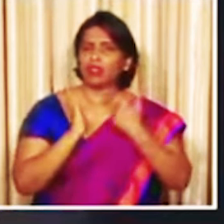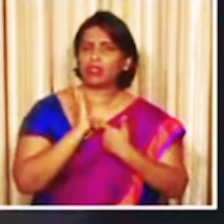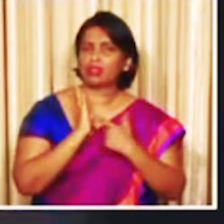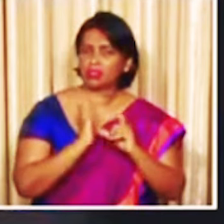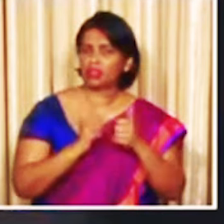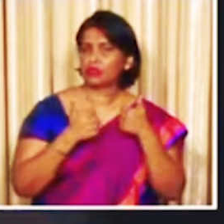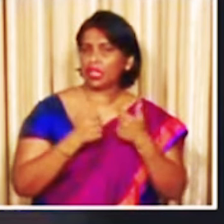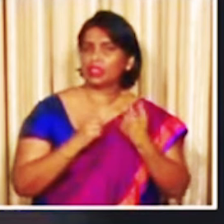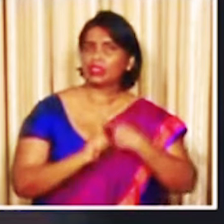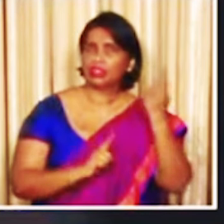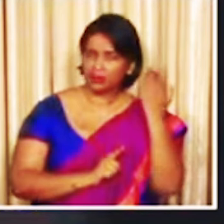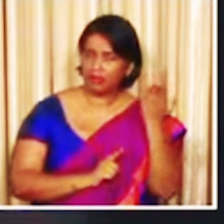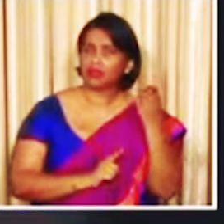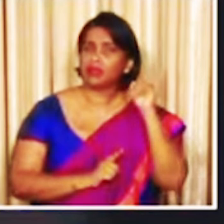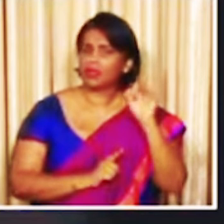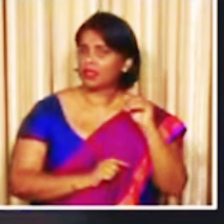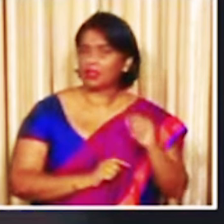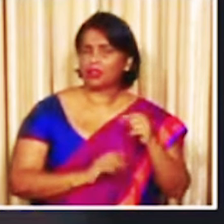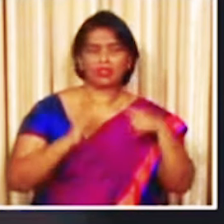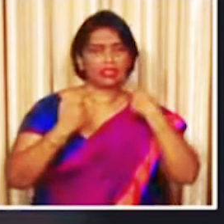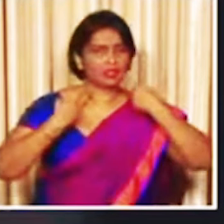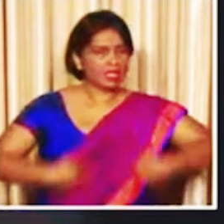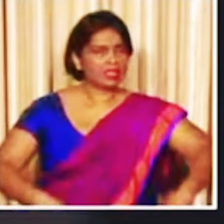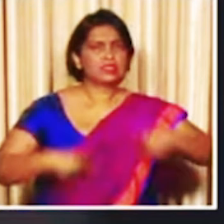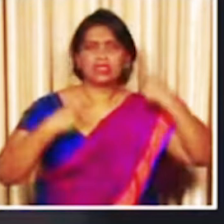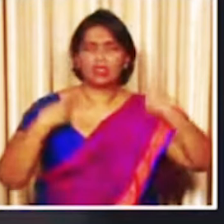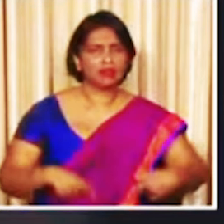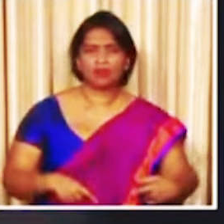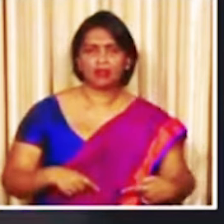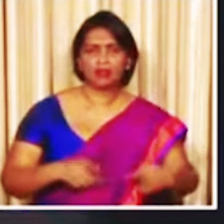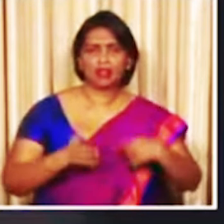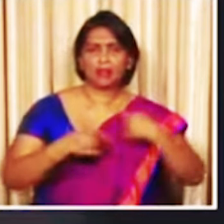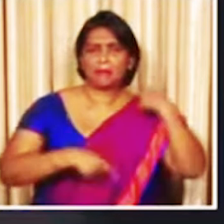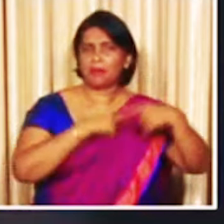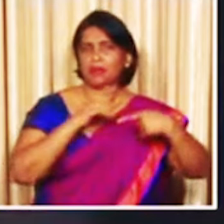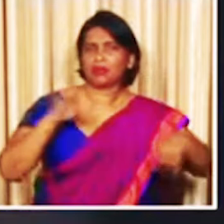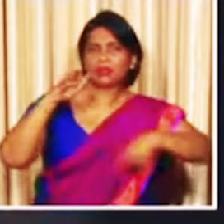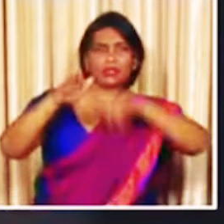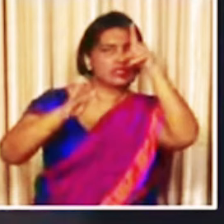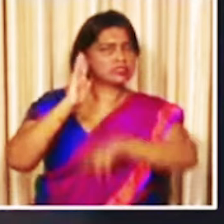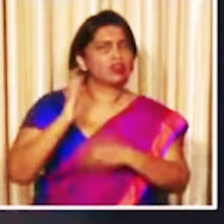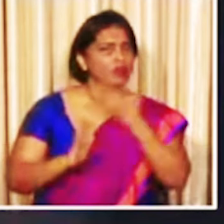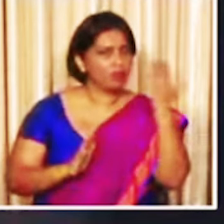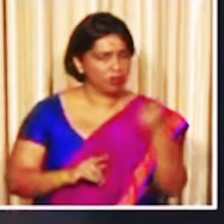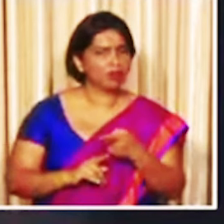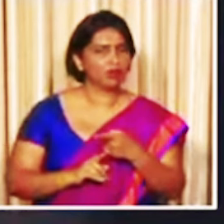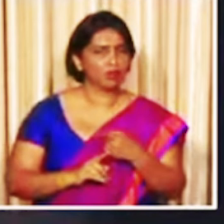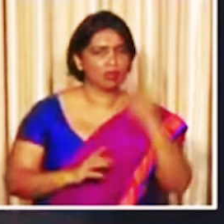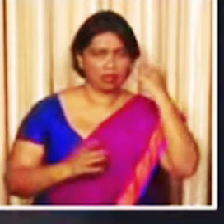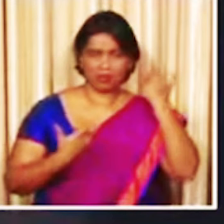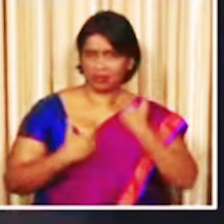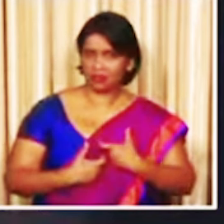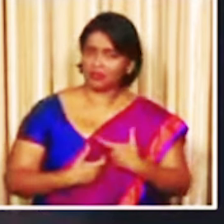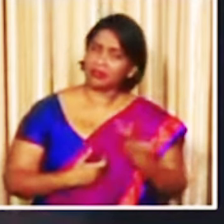හොඳට දියුණුයි. එතකොට ඇයි ස්කෑන් කරන්න පුළුවන් මොහක් හරි විද්‍යුත් උපකරණයක් මෙතෙන්ට ගන්නෙ නැත්තේ? එතකොට අර කාන්තාවක්